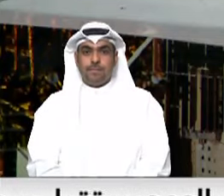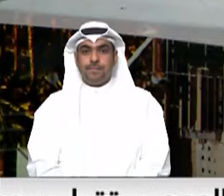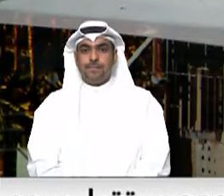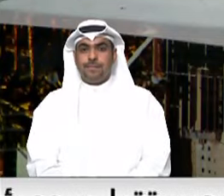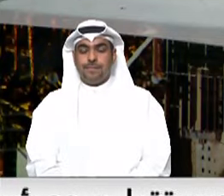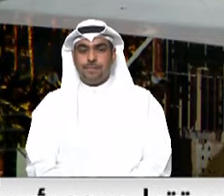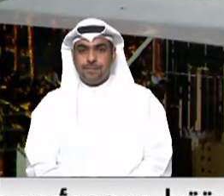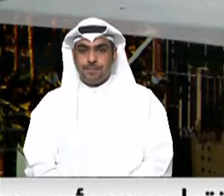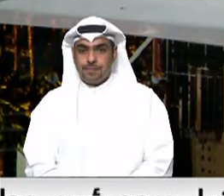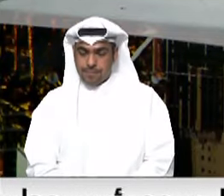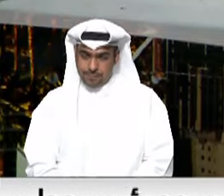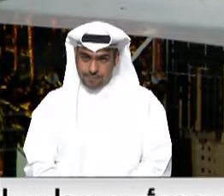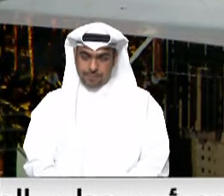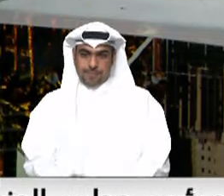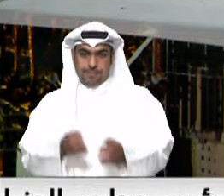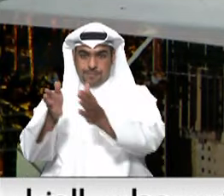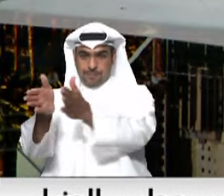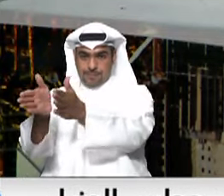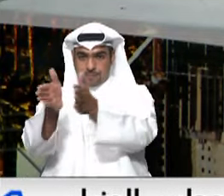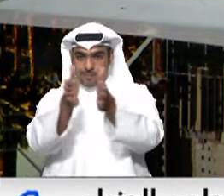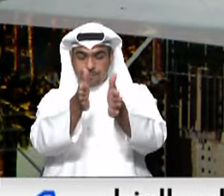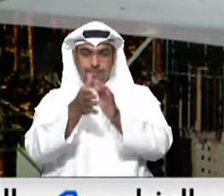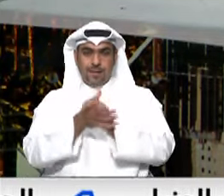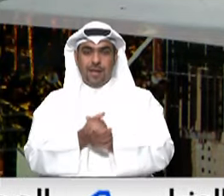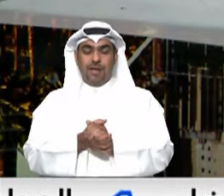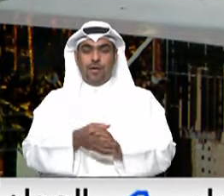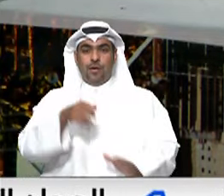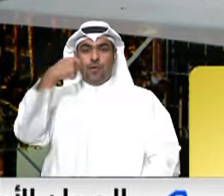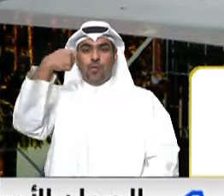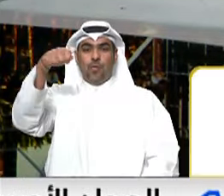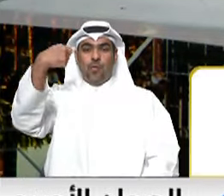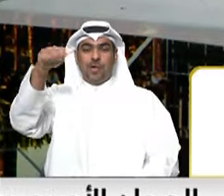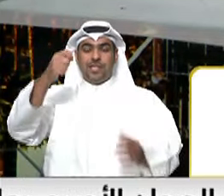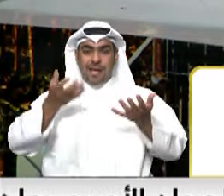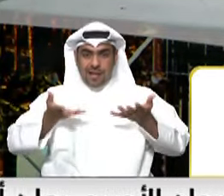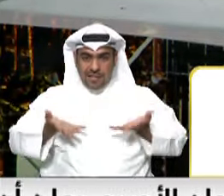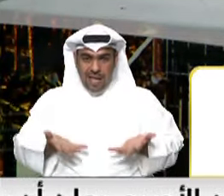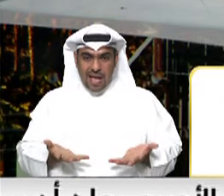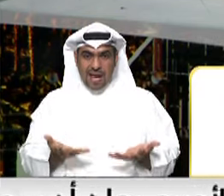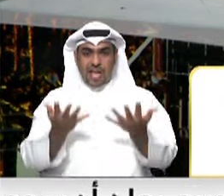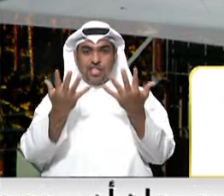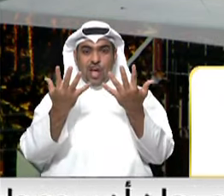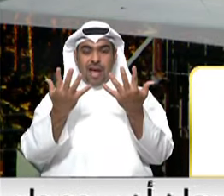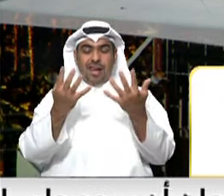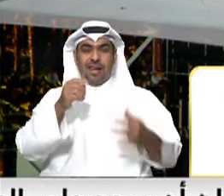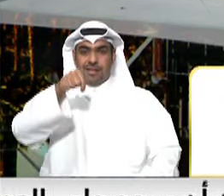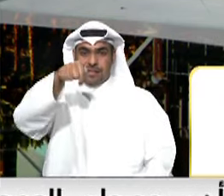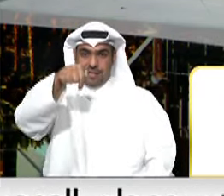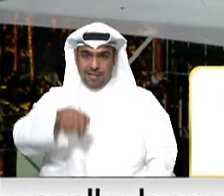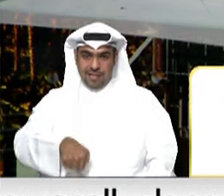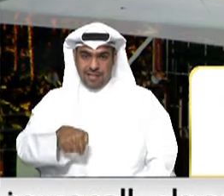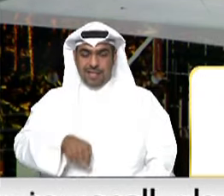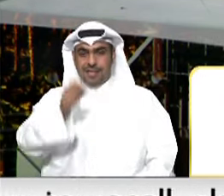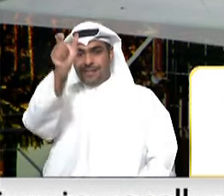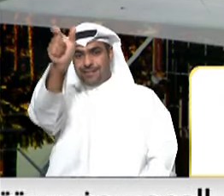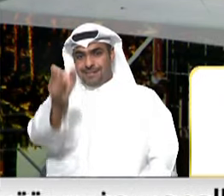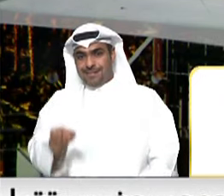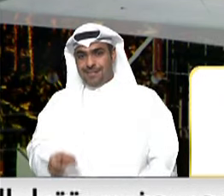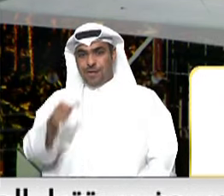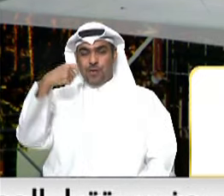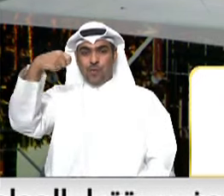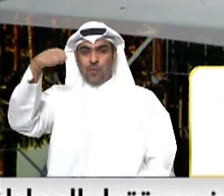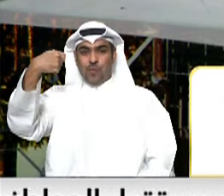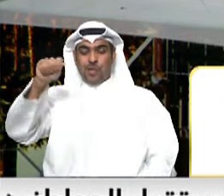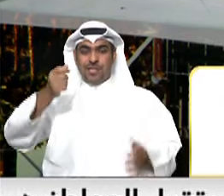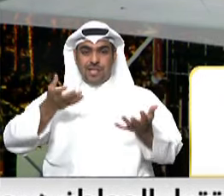في تفاصيل العنوان التالي، باشرت وزارة الأشغال العامة ممثلة في وزيرة الأشغال العامة وزيرة الدولة